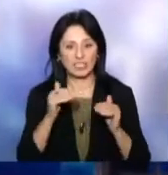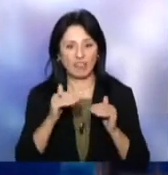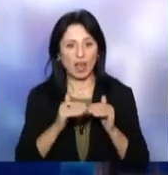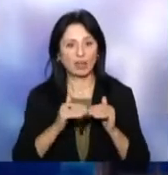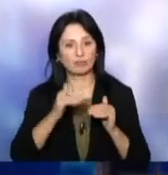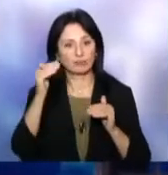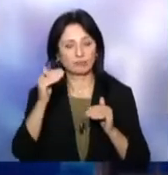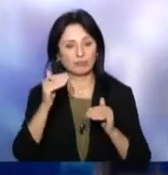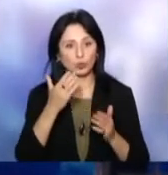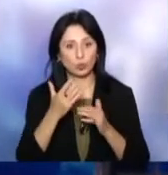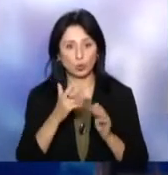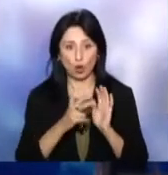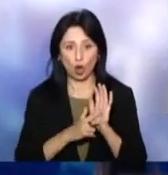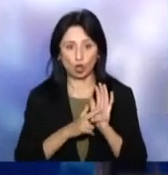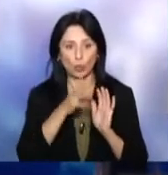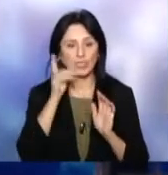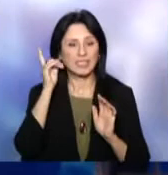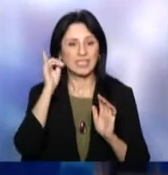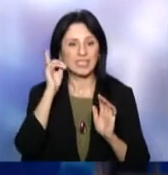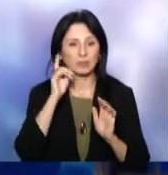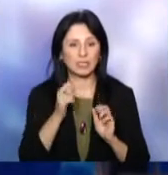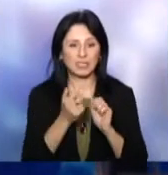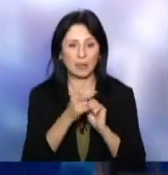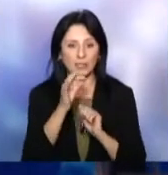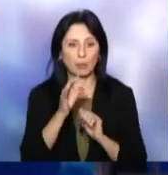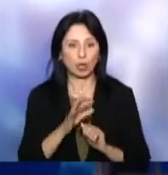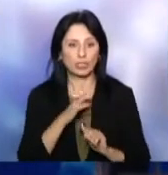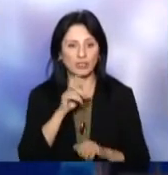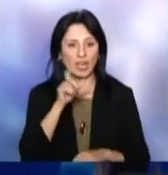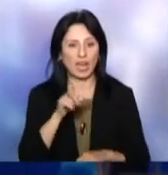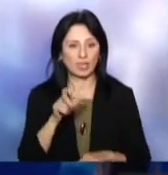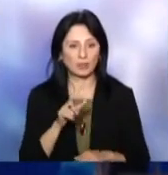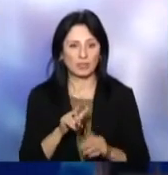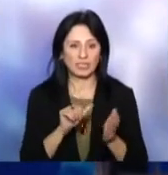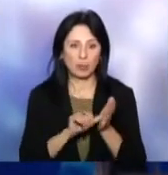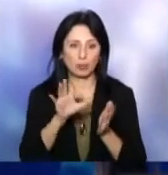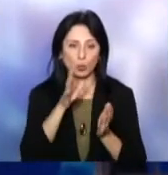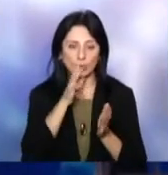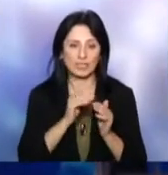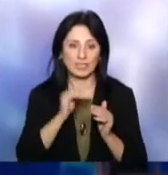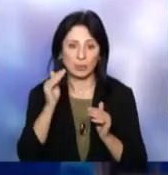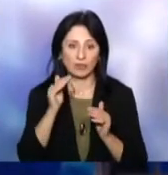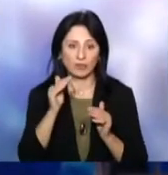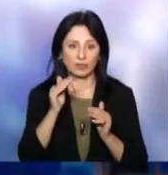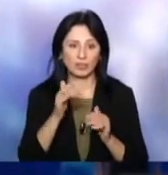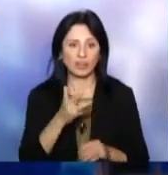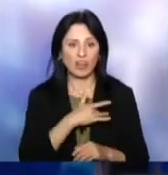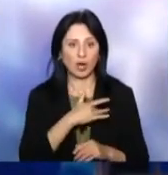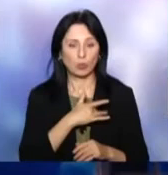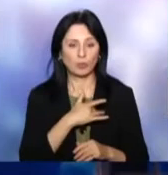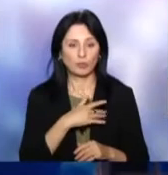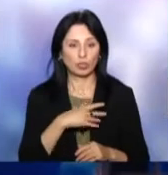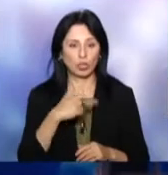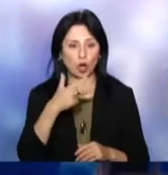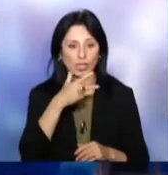მსოფლიოში. თუ კი 80-იან წლებში სადღაც 13% იყო ადამიანი 65 წლის ზემოთ, ვარაუდებია, რომ